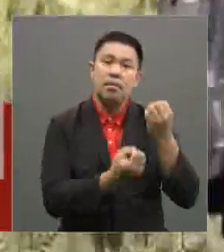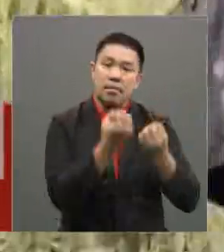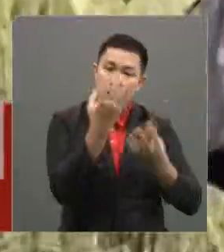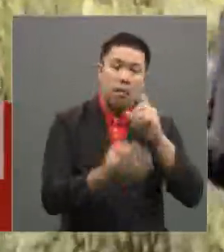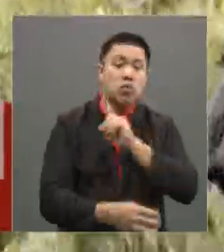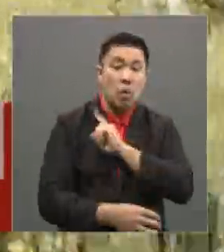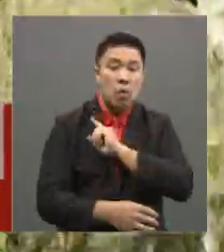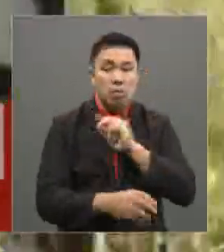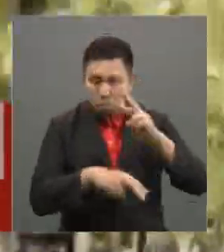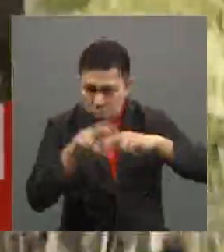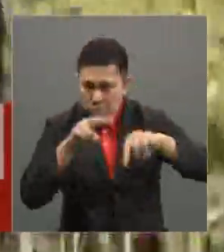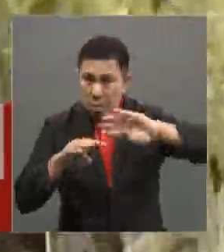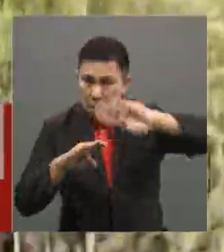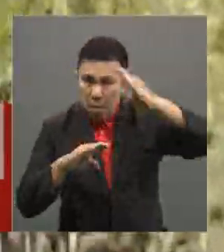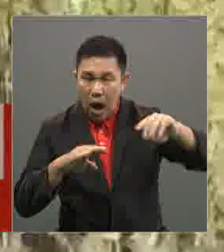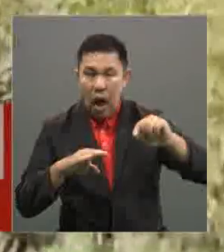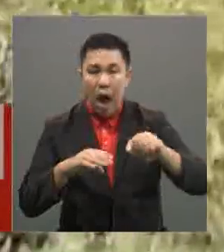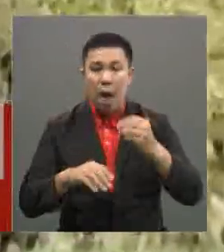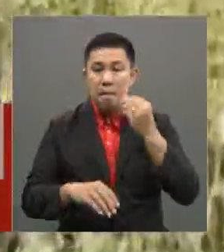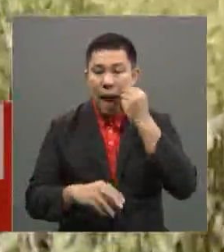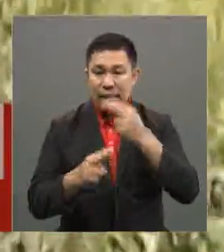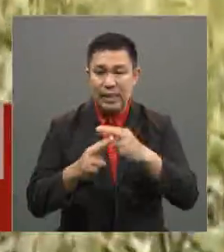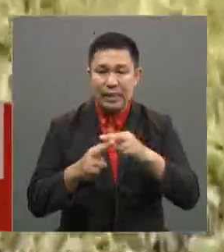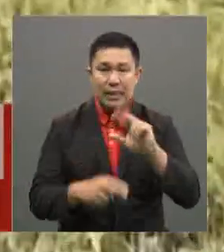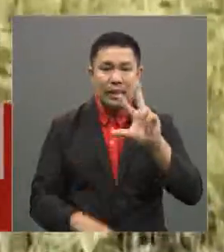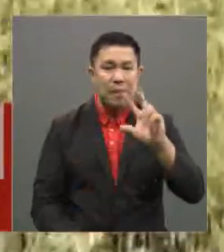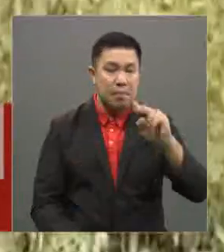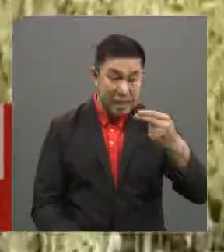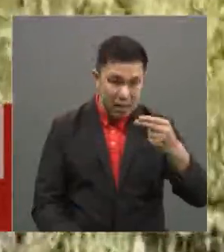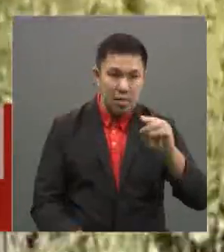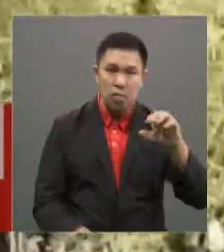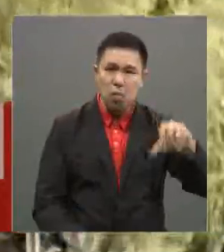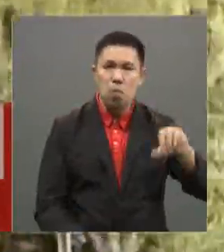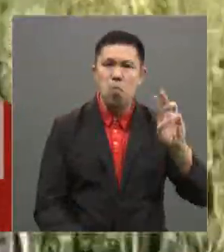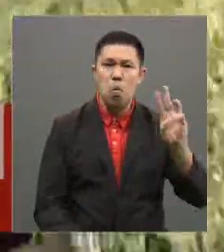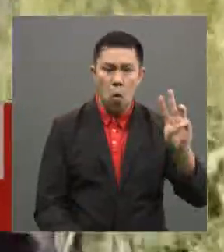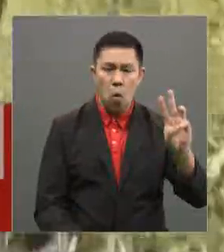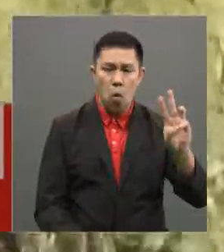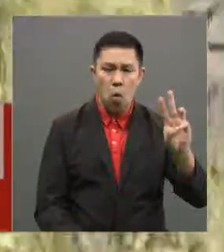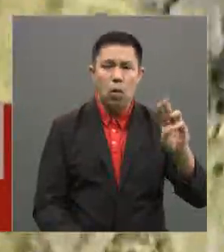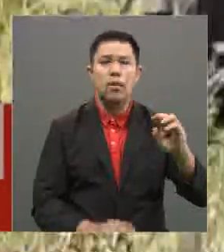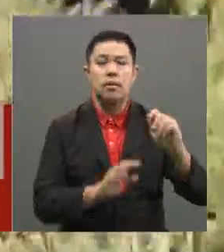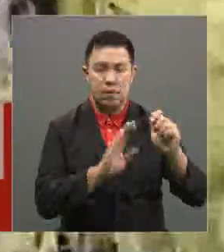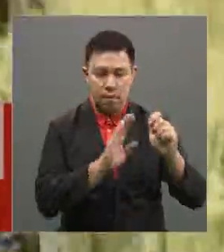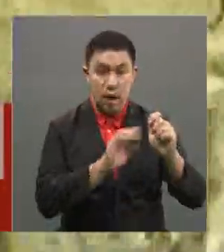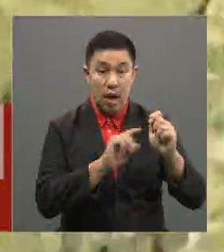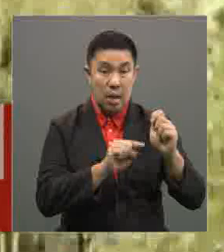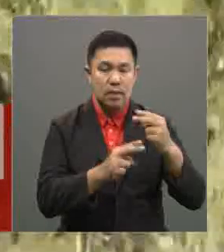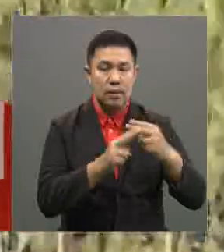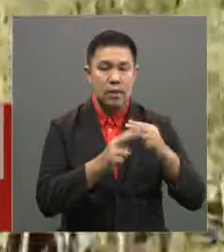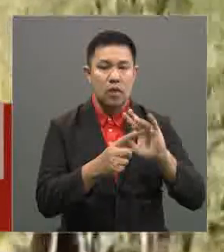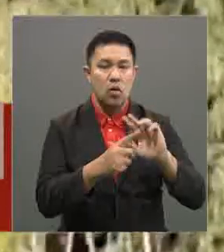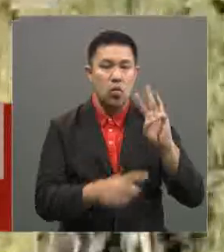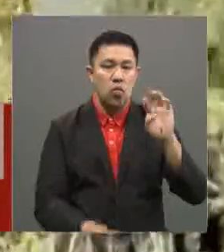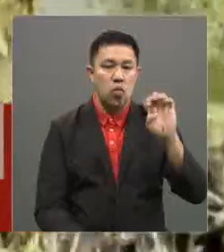สอบพื้นที่ป่าในเขตท้องที่บ้านสมืหมู่ 6ที่ตำบลเมืองแหงอำเภอเมืองแหงจังหวัดเชียงใหม่นะคะหลังสืบ